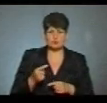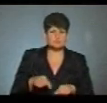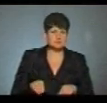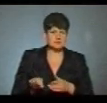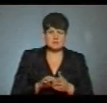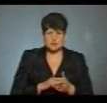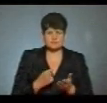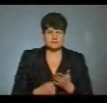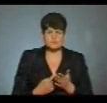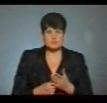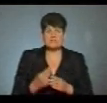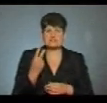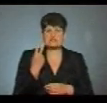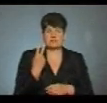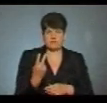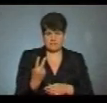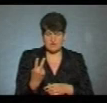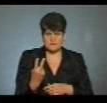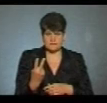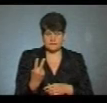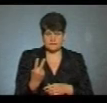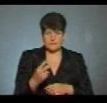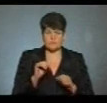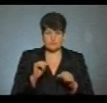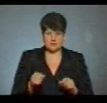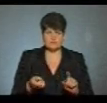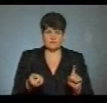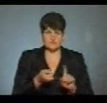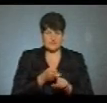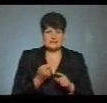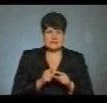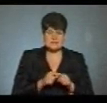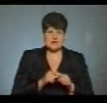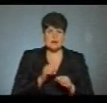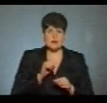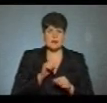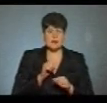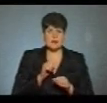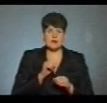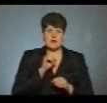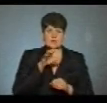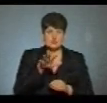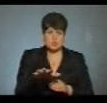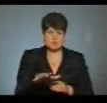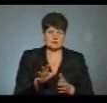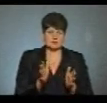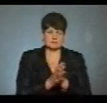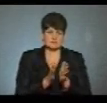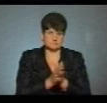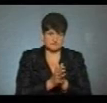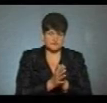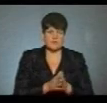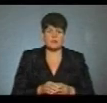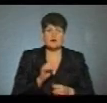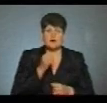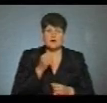однозначно підтверджено два механізми зараження, Це аерозольний, так званий, і фекально-оральний. Я розшифрую.